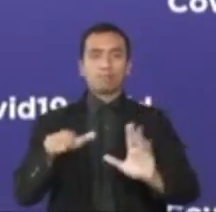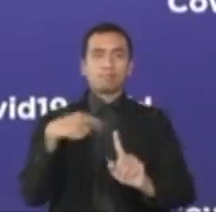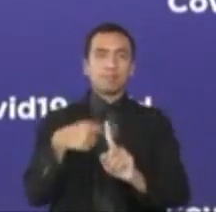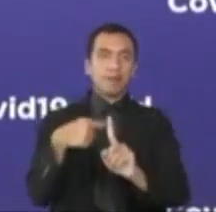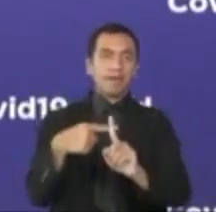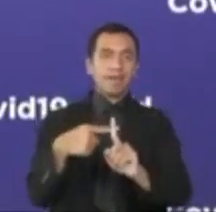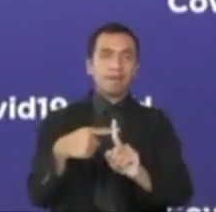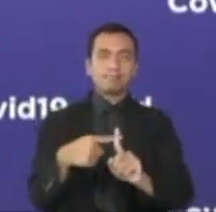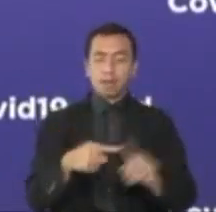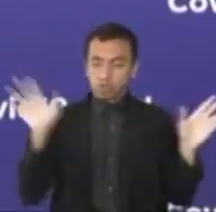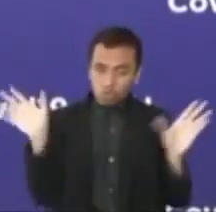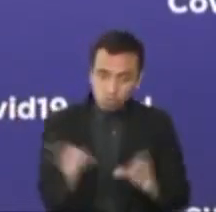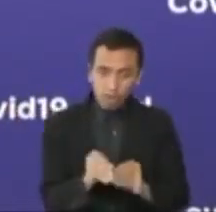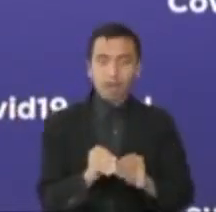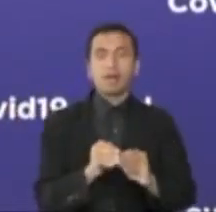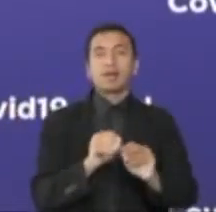sehingga menjadi